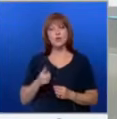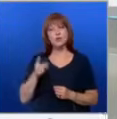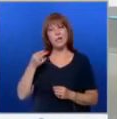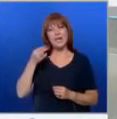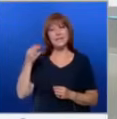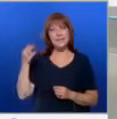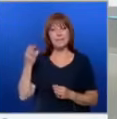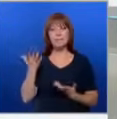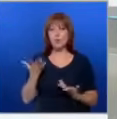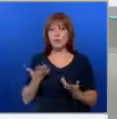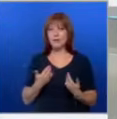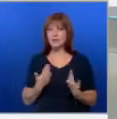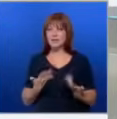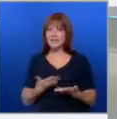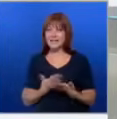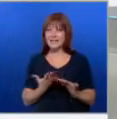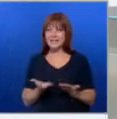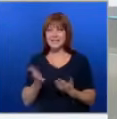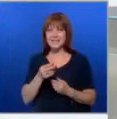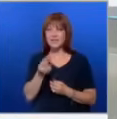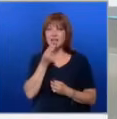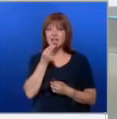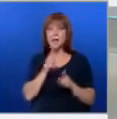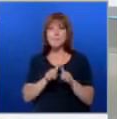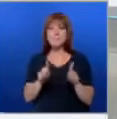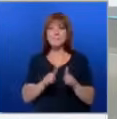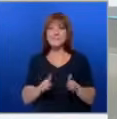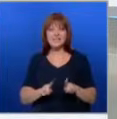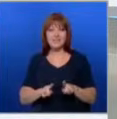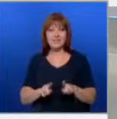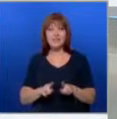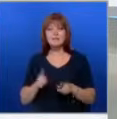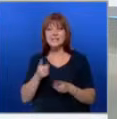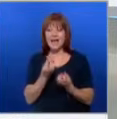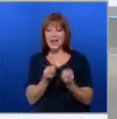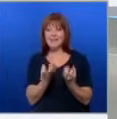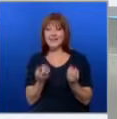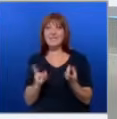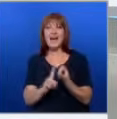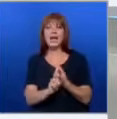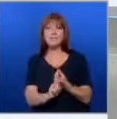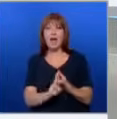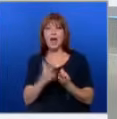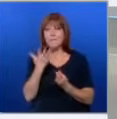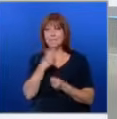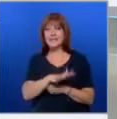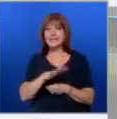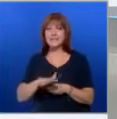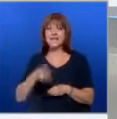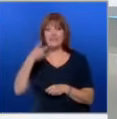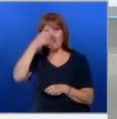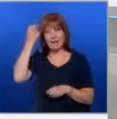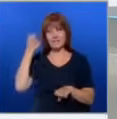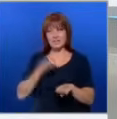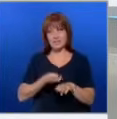която предизвика изумление, след като сеяли бисквити с канабис. 5 деца попаднаха в токсикологията на Племенската